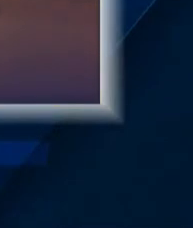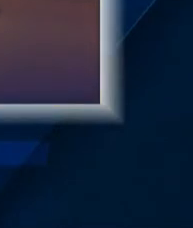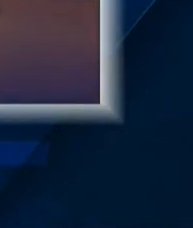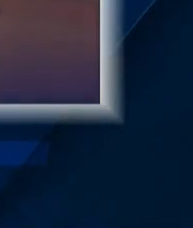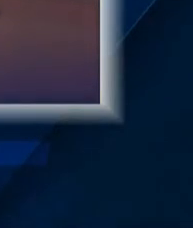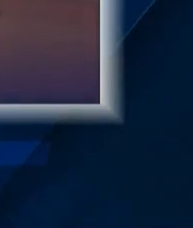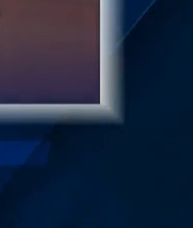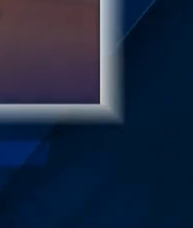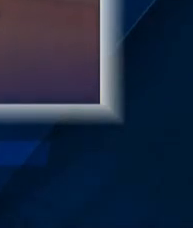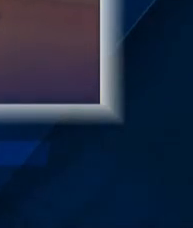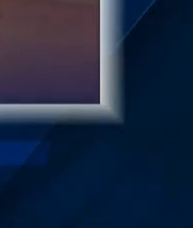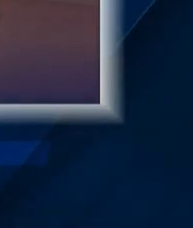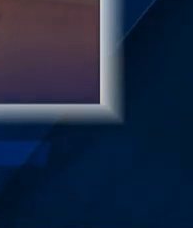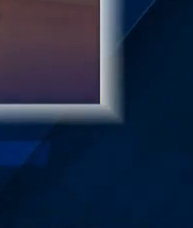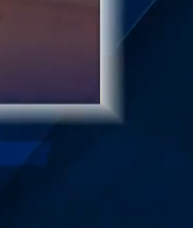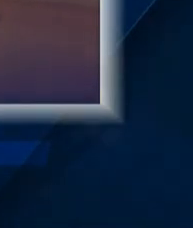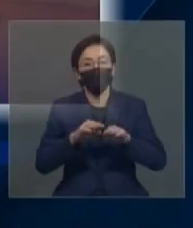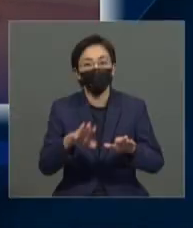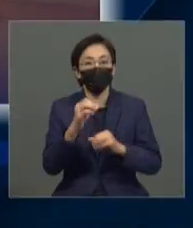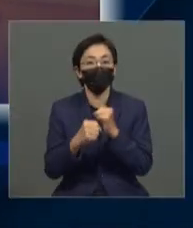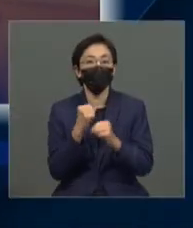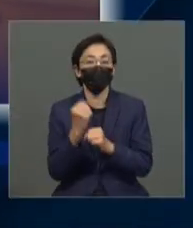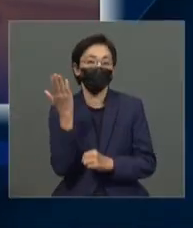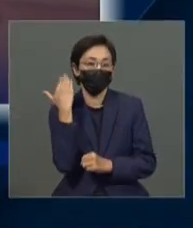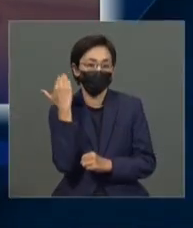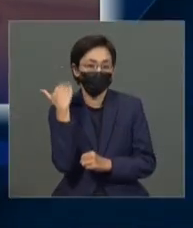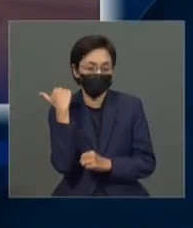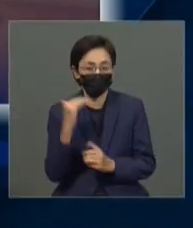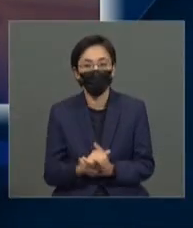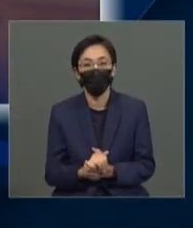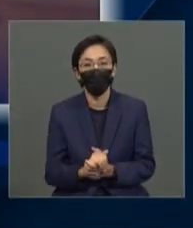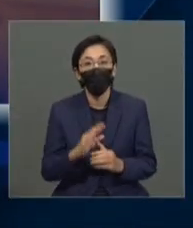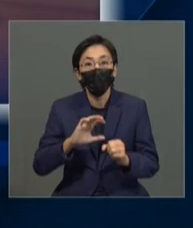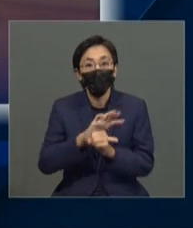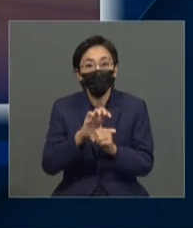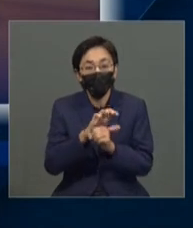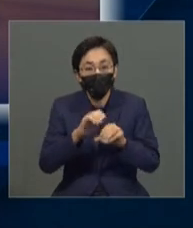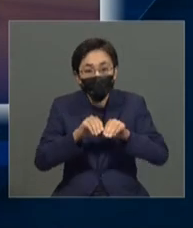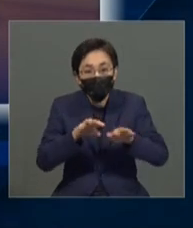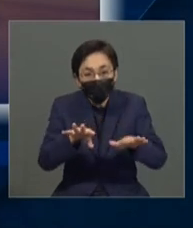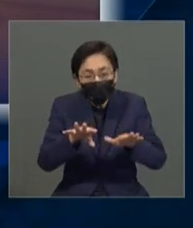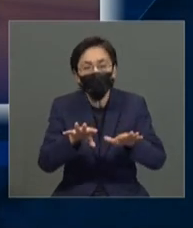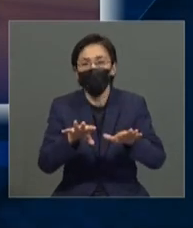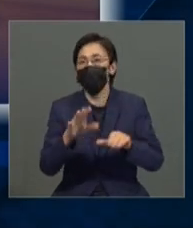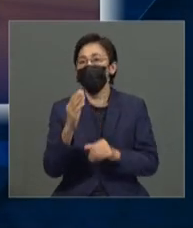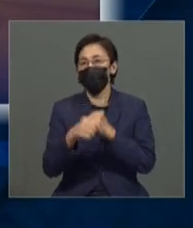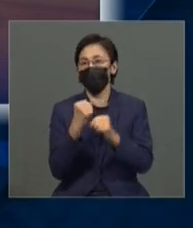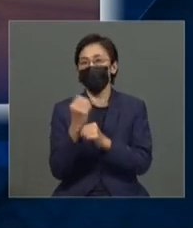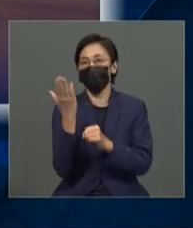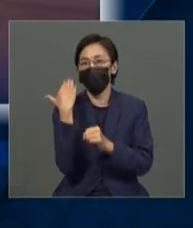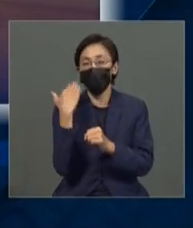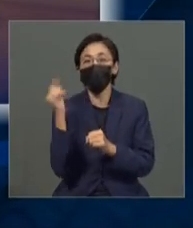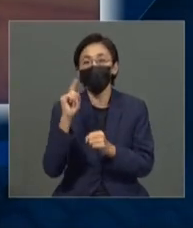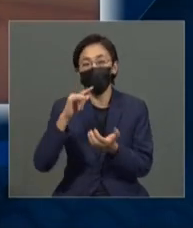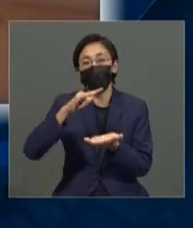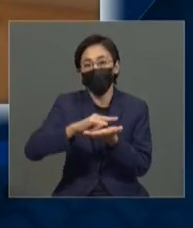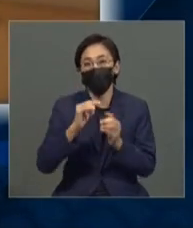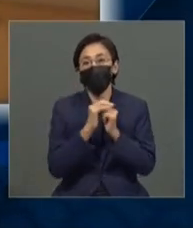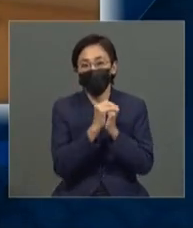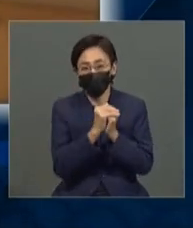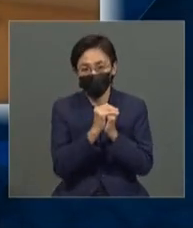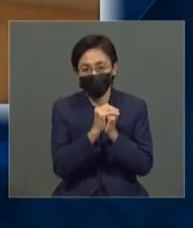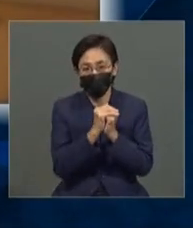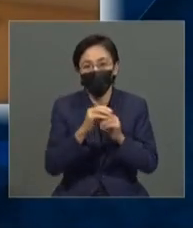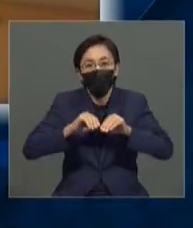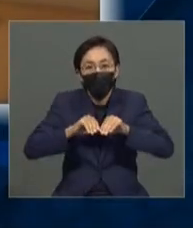าเรามองย้อนไปการระบาดตั้งแต่ปีที่แล้วสายพันธุ์ของการระบาดปีที่แล้วเนี่ยเป็นสายพันธุ์ที่มาจากอู่ฮั่นจนกระทั่ง